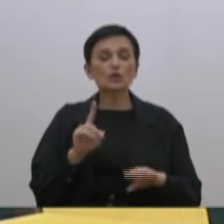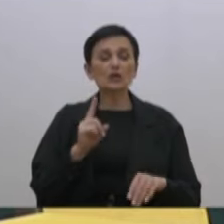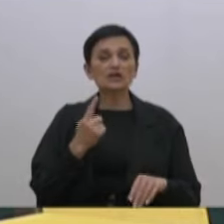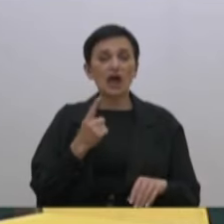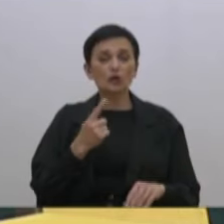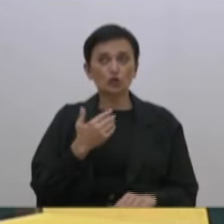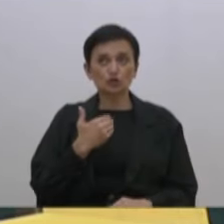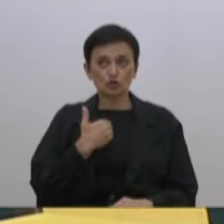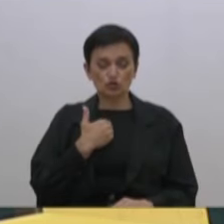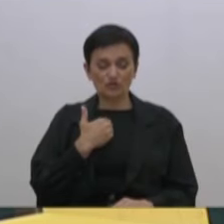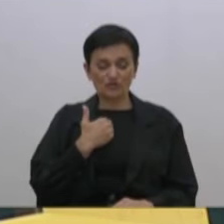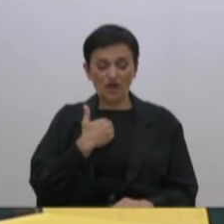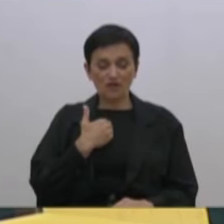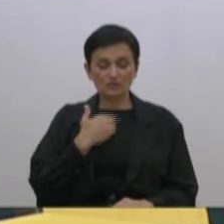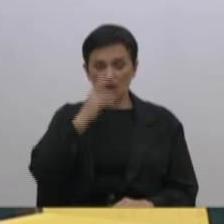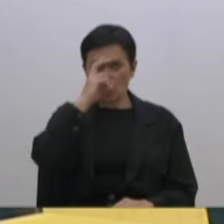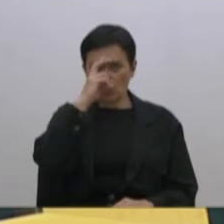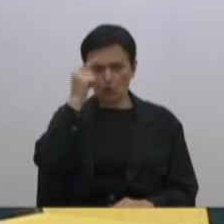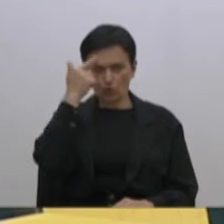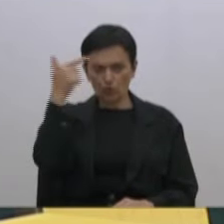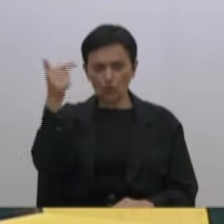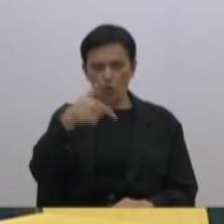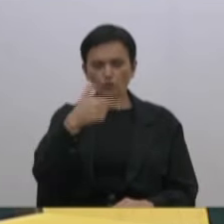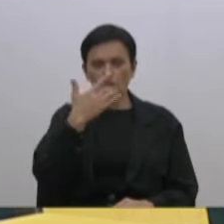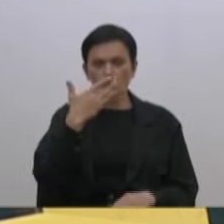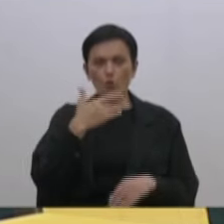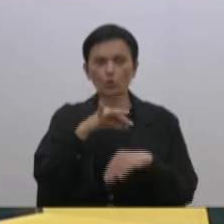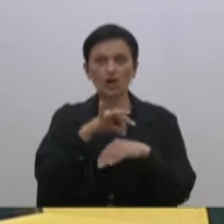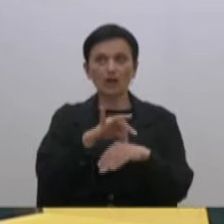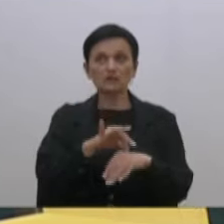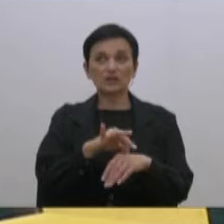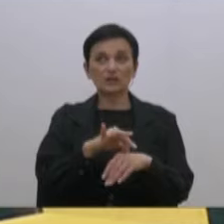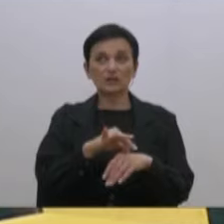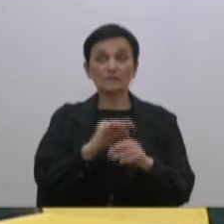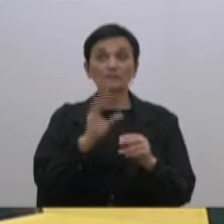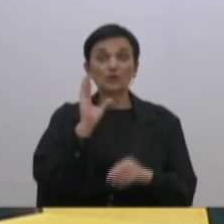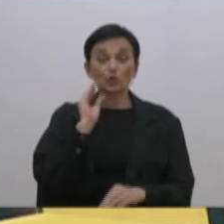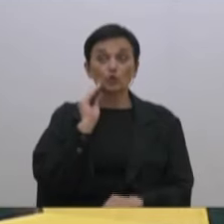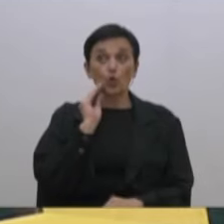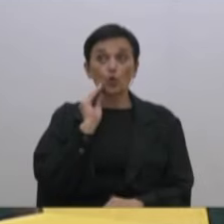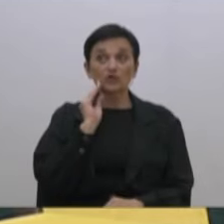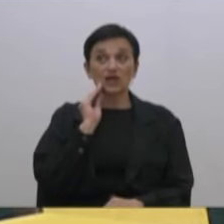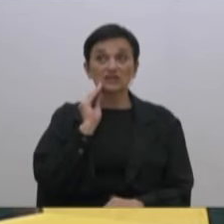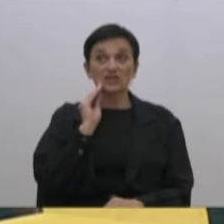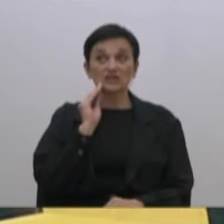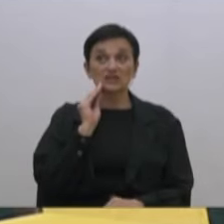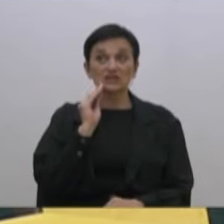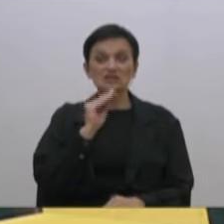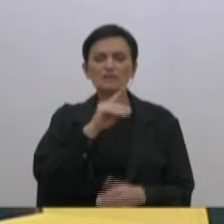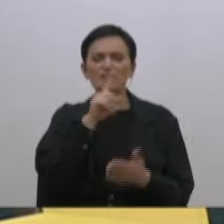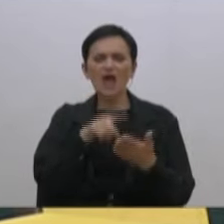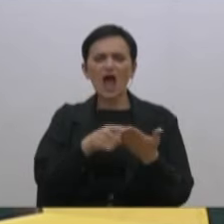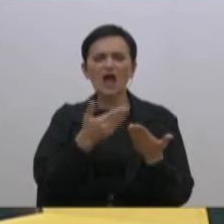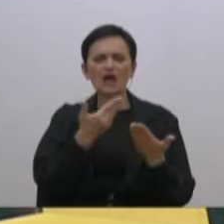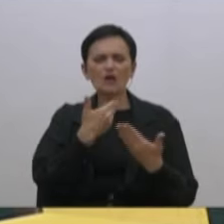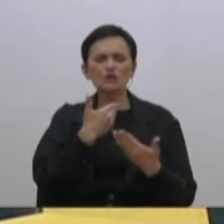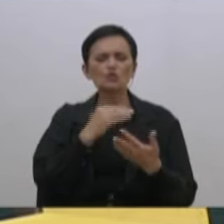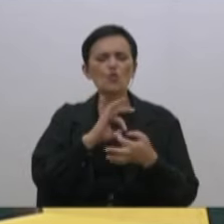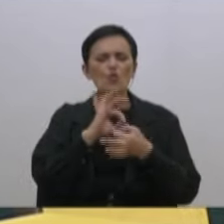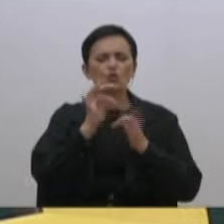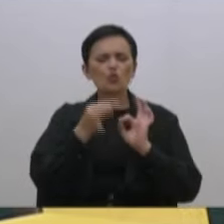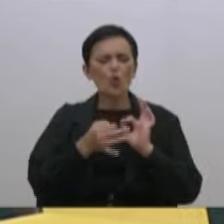აქ ჩვენმა ხელისუფლებამ გონივრული პოლიტიკა გაატარა. და როდესაც გეკითხებიან, აი როგორი არის